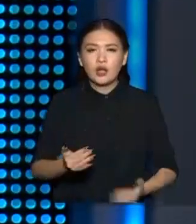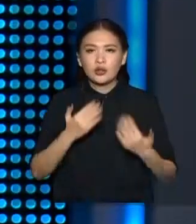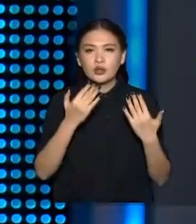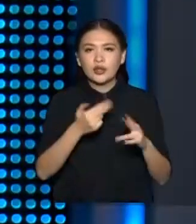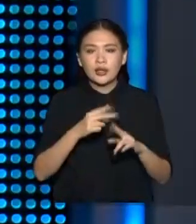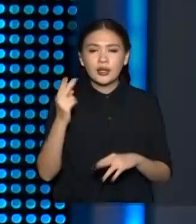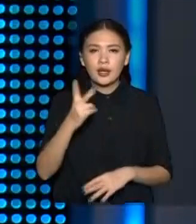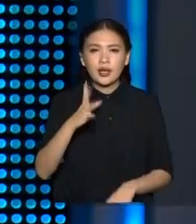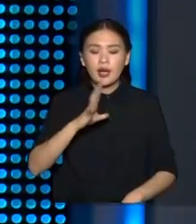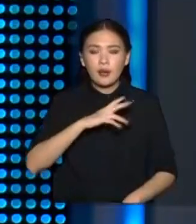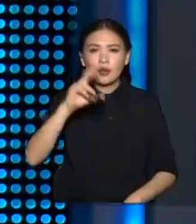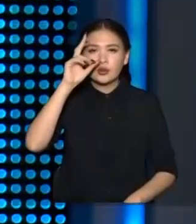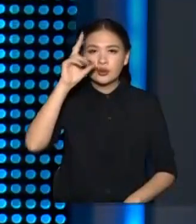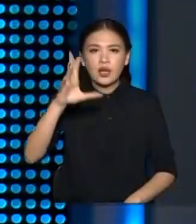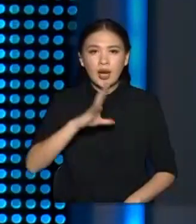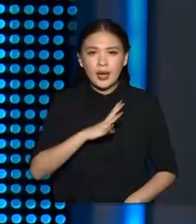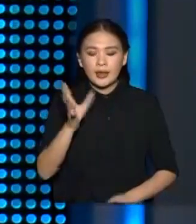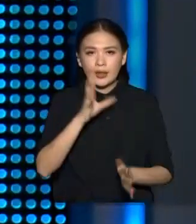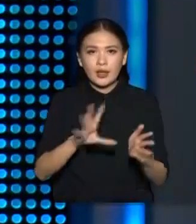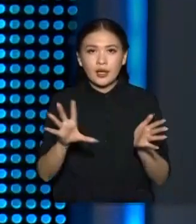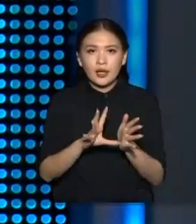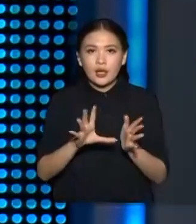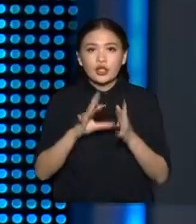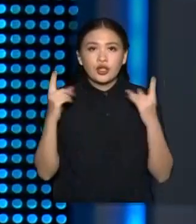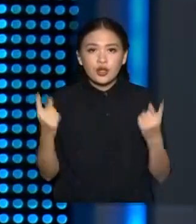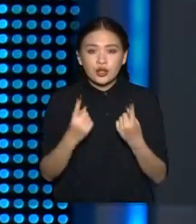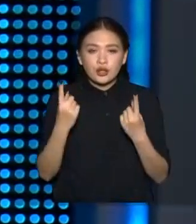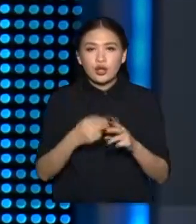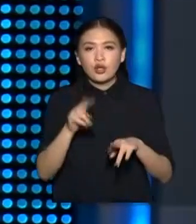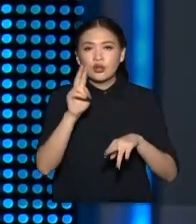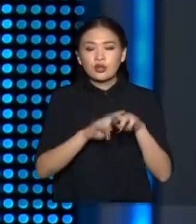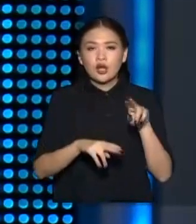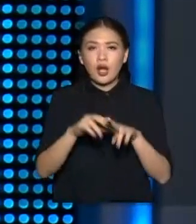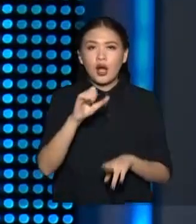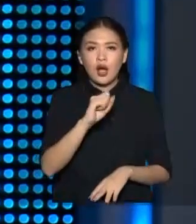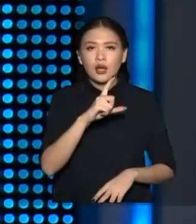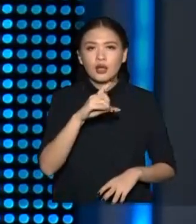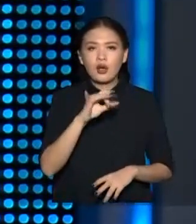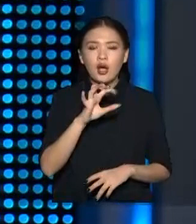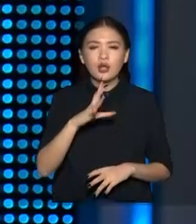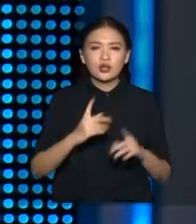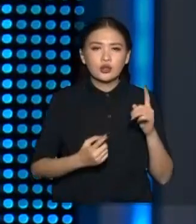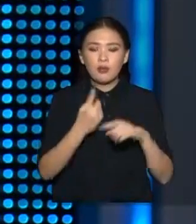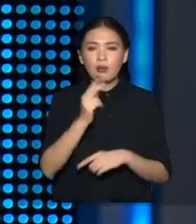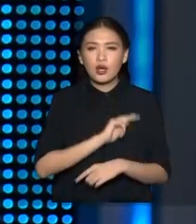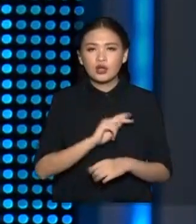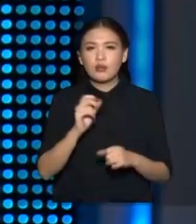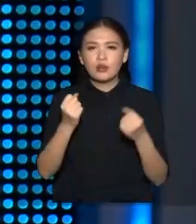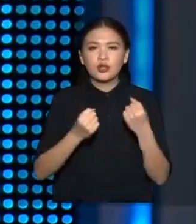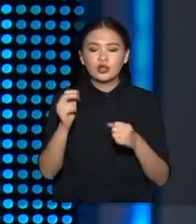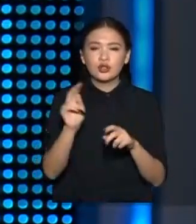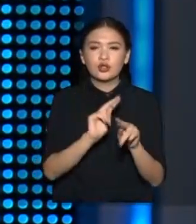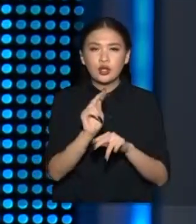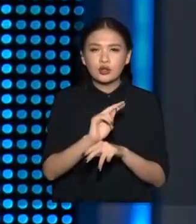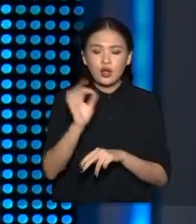Екі мемлекет энергетика, тау-кен өндірісі, жеңіл өнеркәсіп, құрылыс, аэроғарыш, машина жасау және тағы да басқа